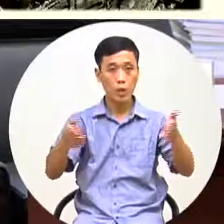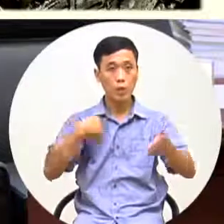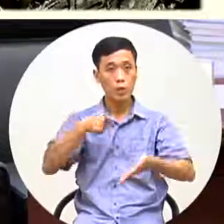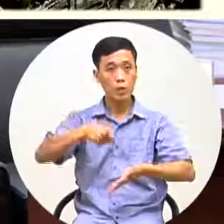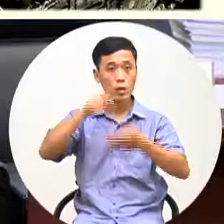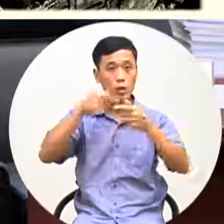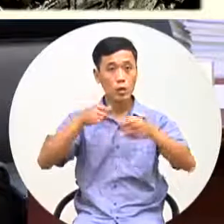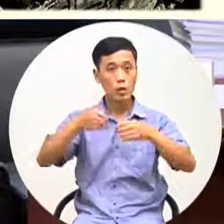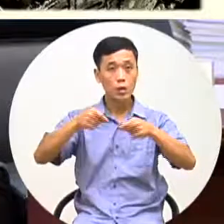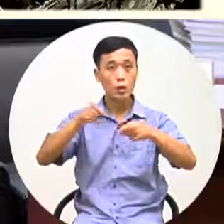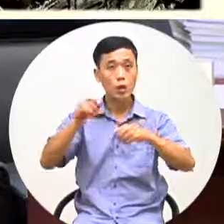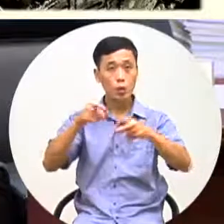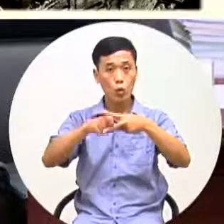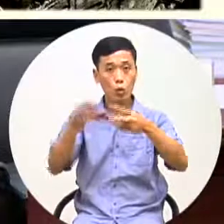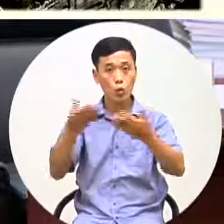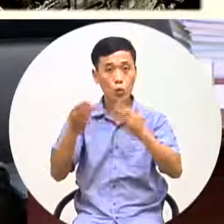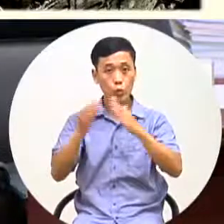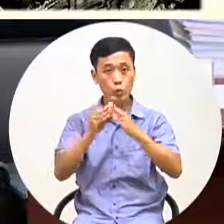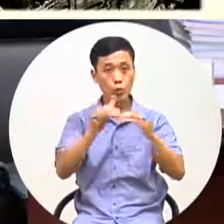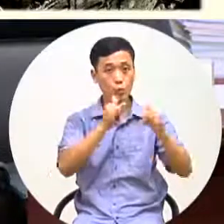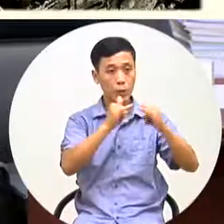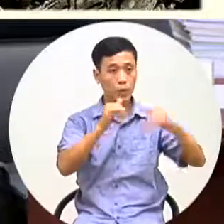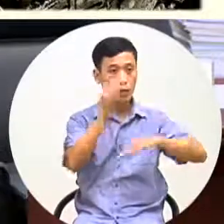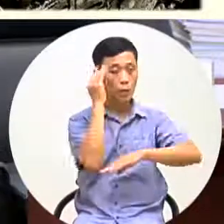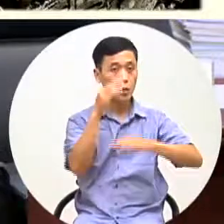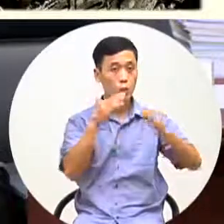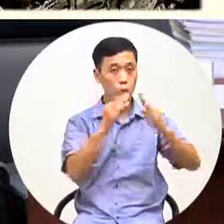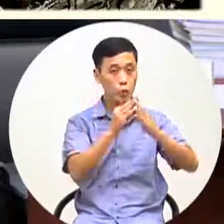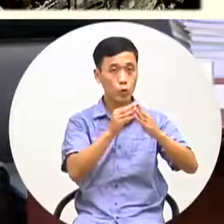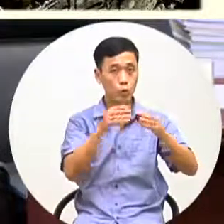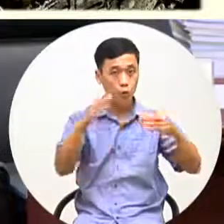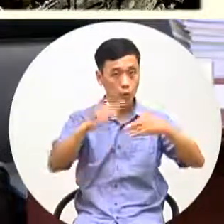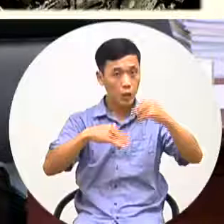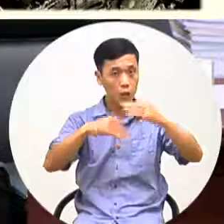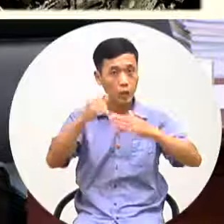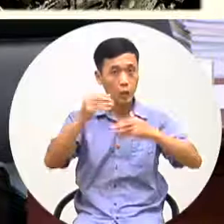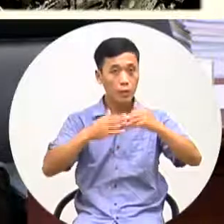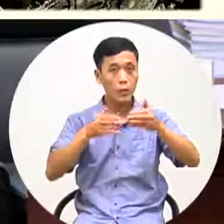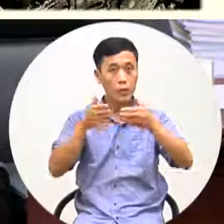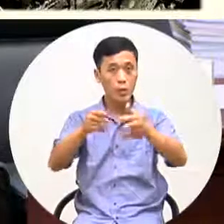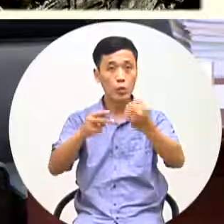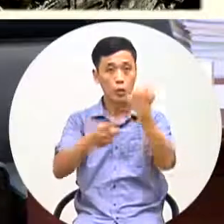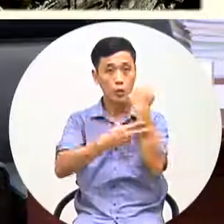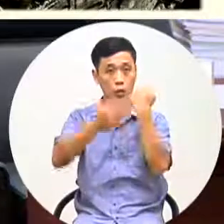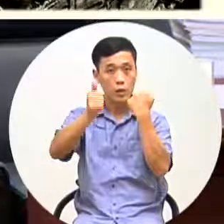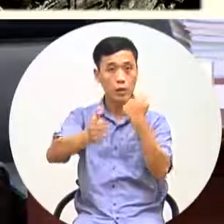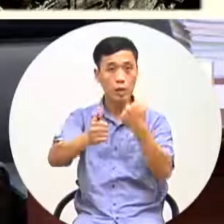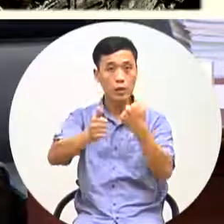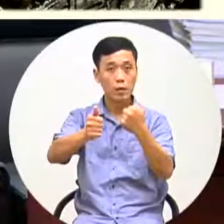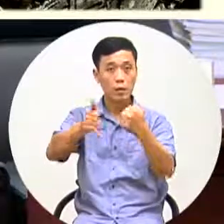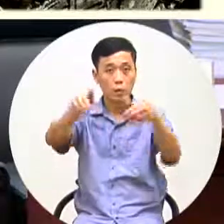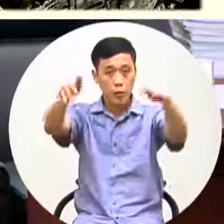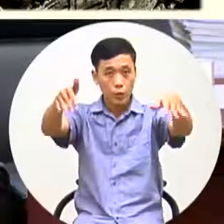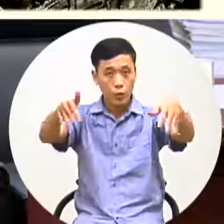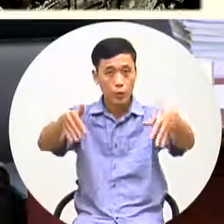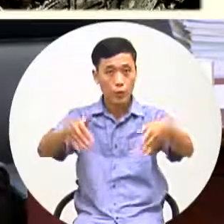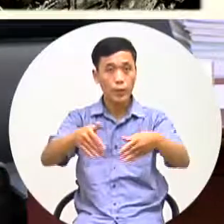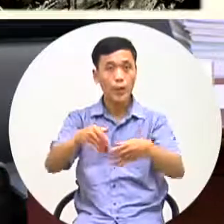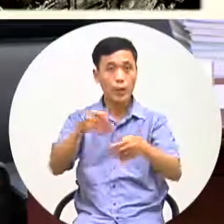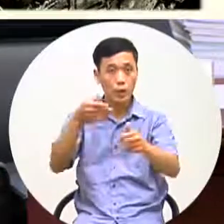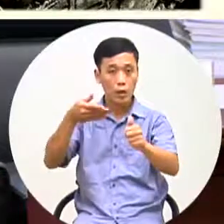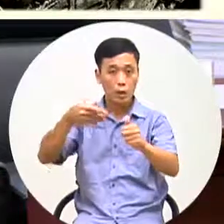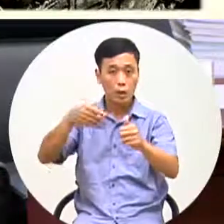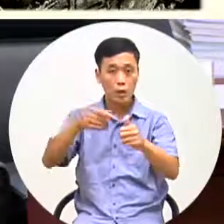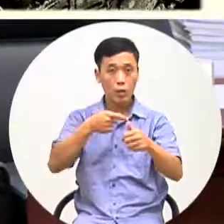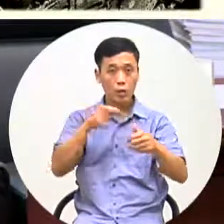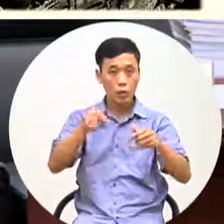办所有里长的这个不用是认证，但是他必须要有相关知识的一个传递。我们让所有的